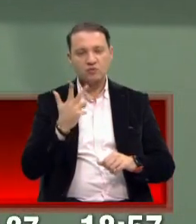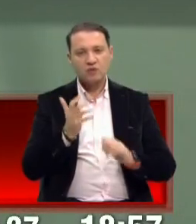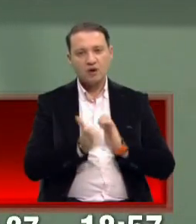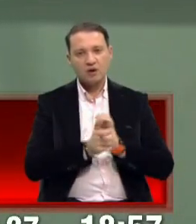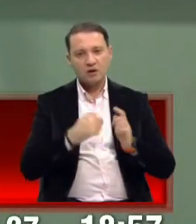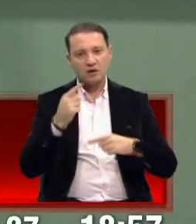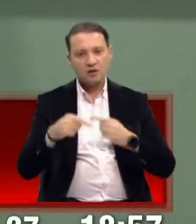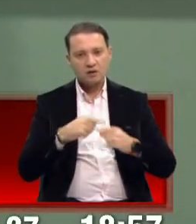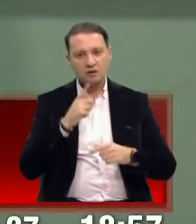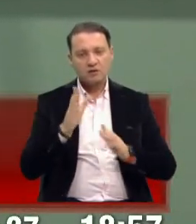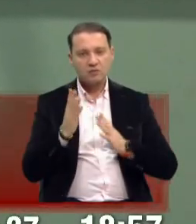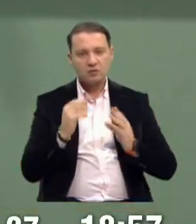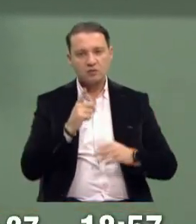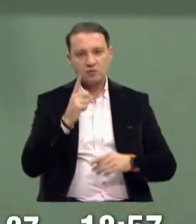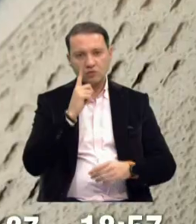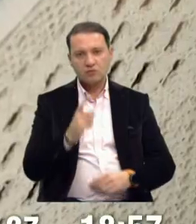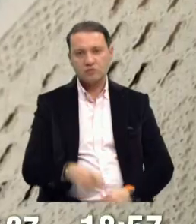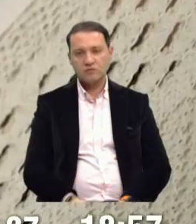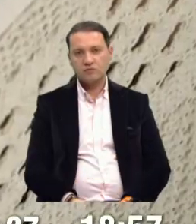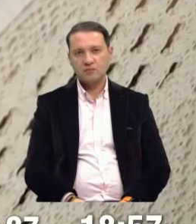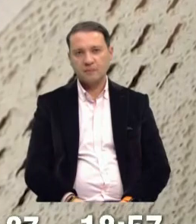etkinin Eee devam ettiği